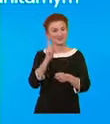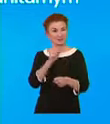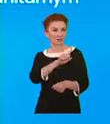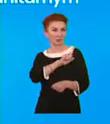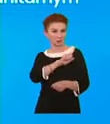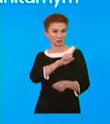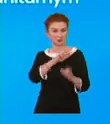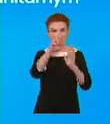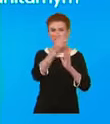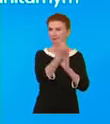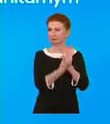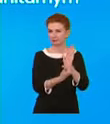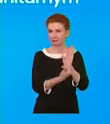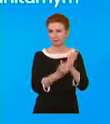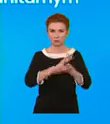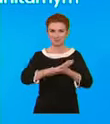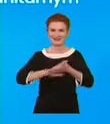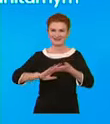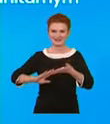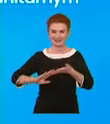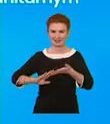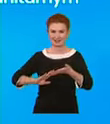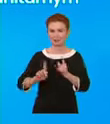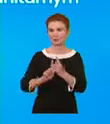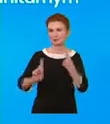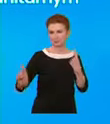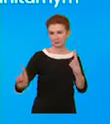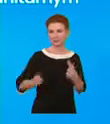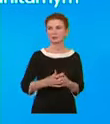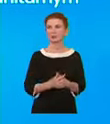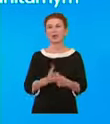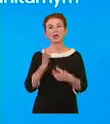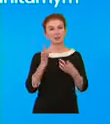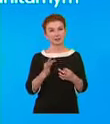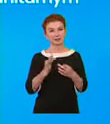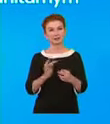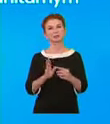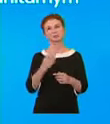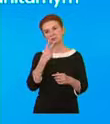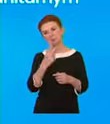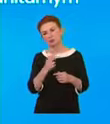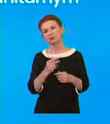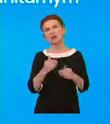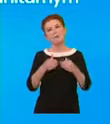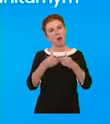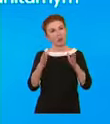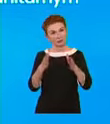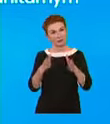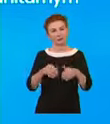o dystans społeczny. Teraz będziemy w kolejnych etapach otwierać